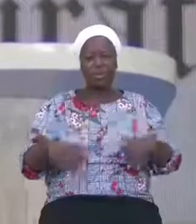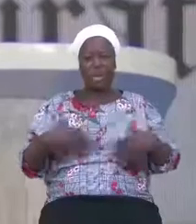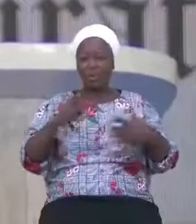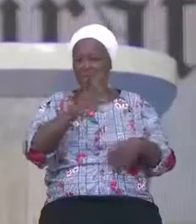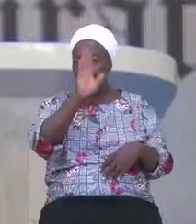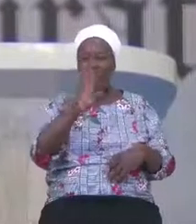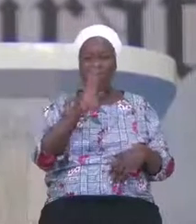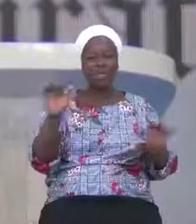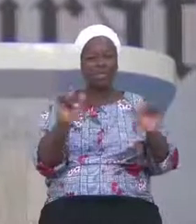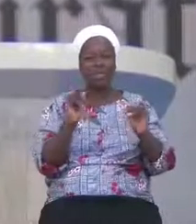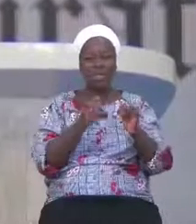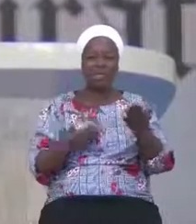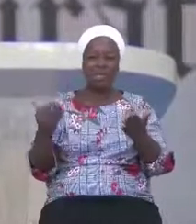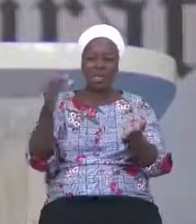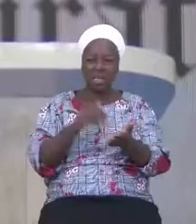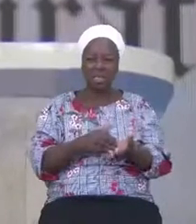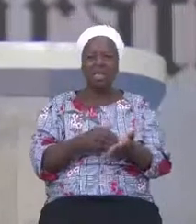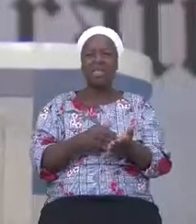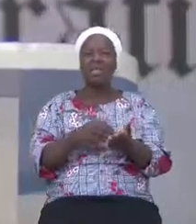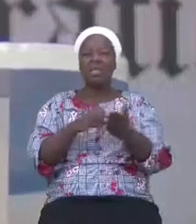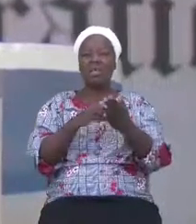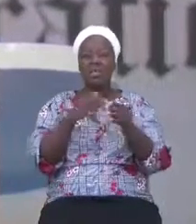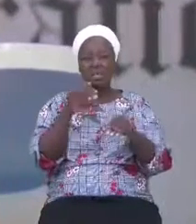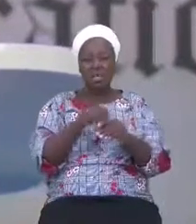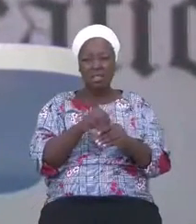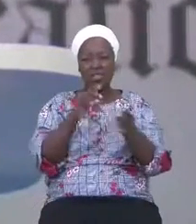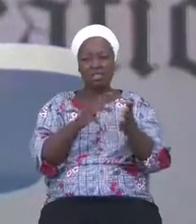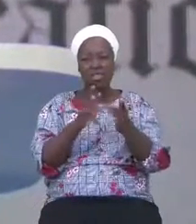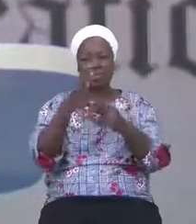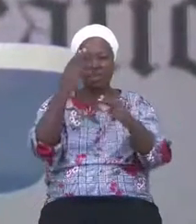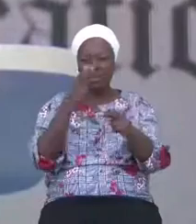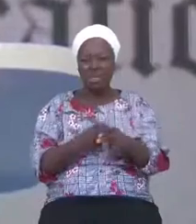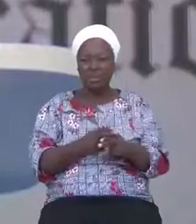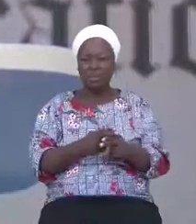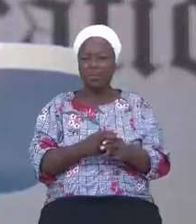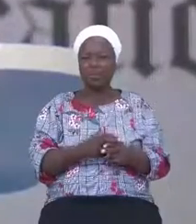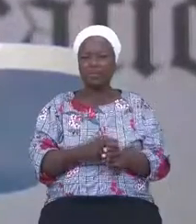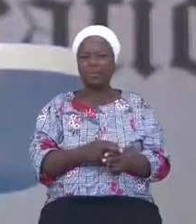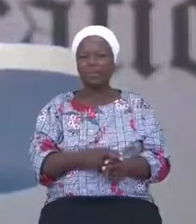tu ne seras plus jamais le même au nom de Jésus.